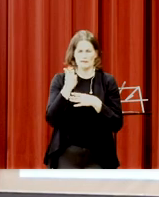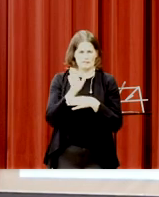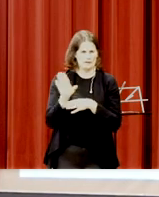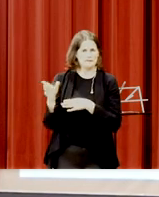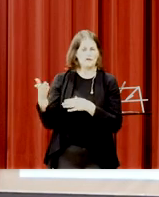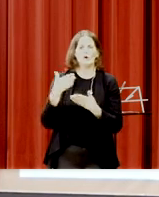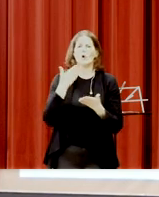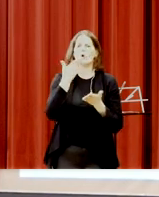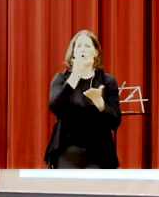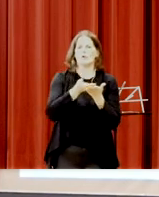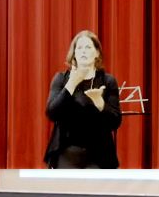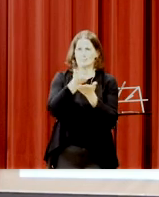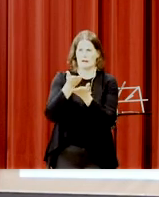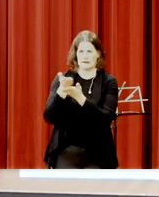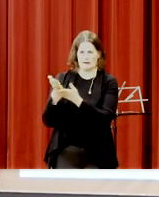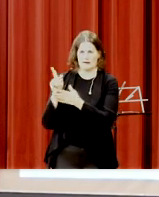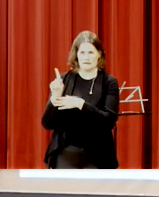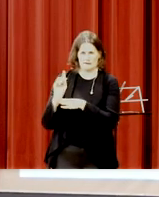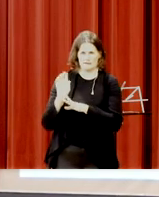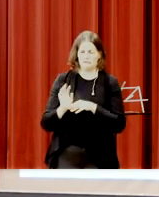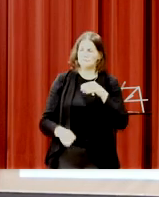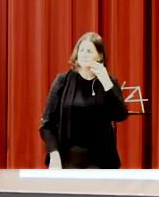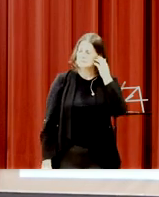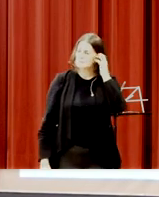has fet i, si em permets,